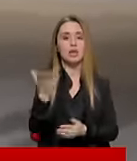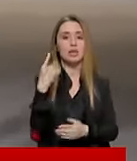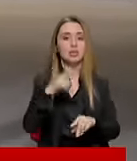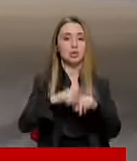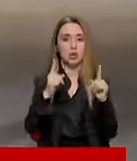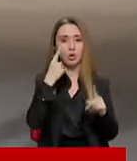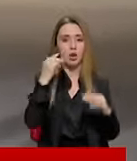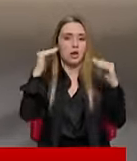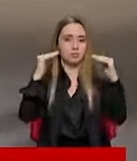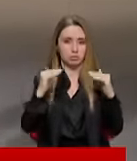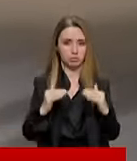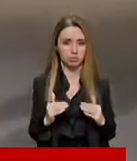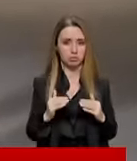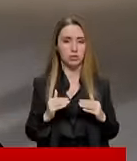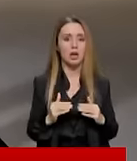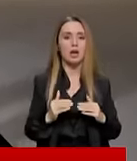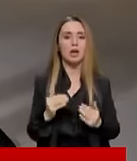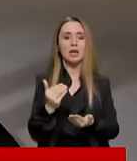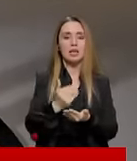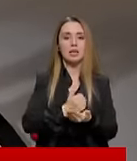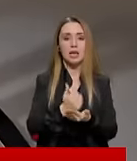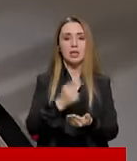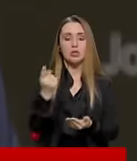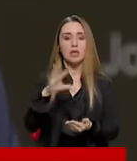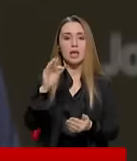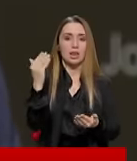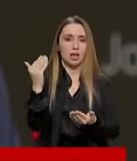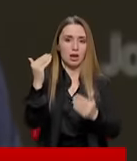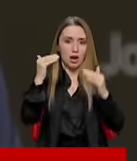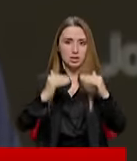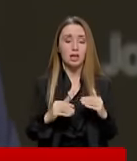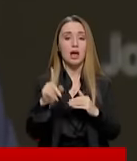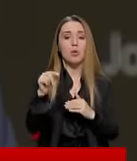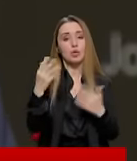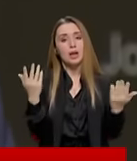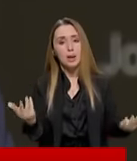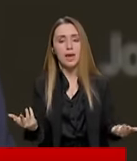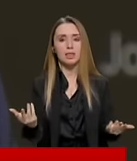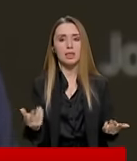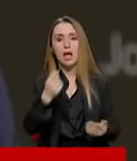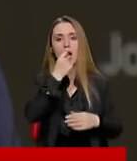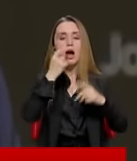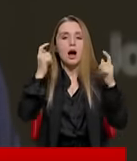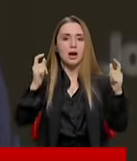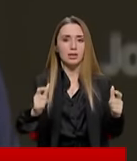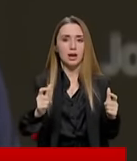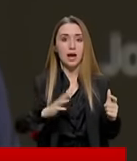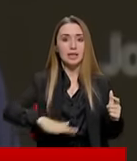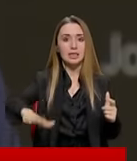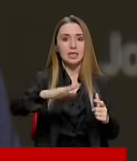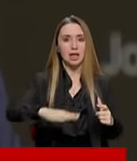dönemlere göre azaldı ASKİ gelirlerimiz % azaldı Ama buna rağmen Ankara'nın